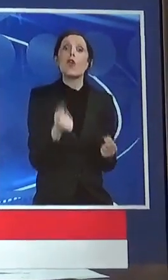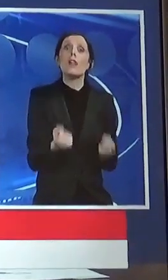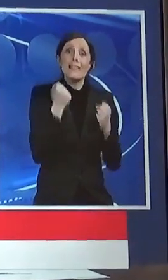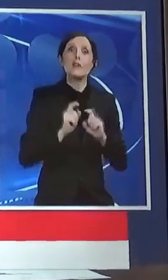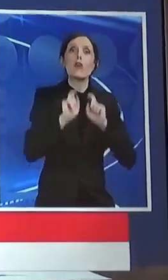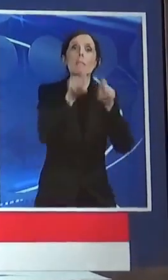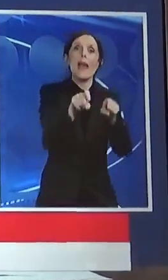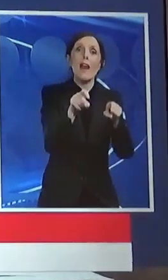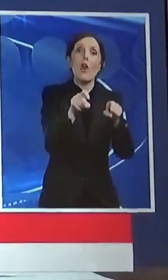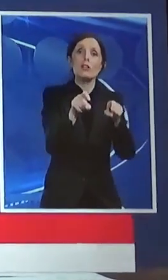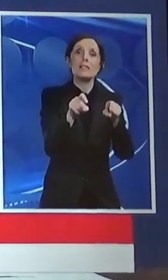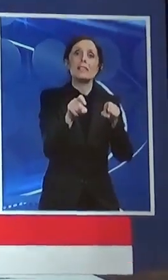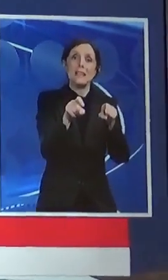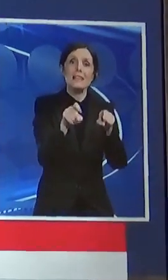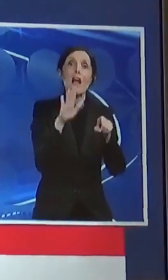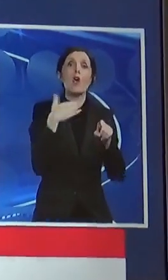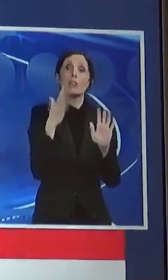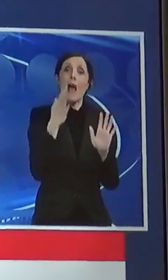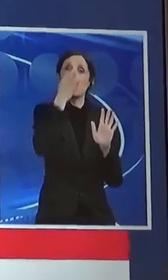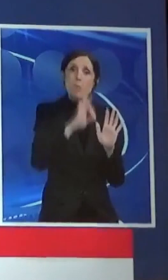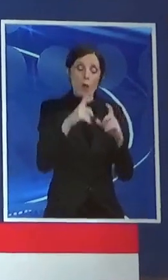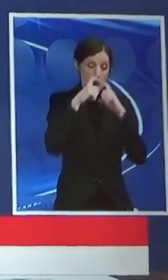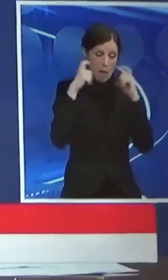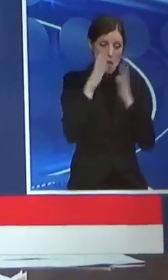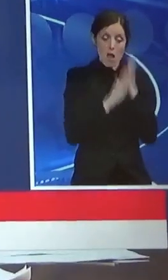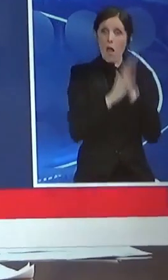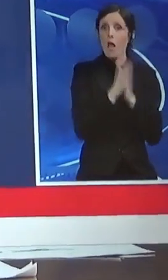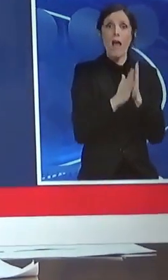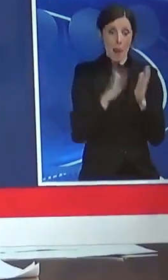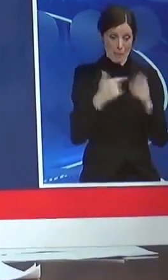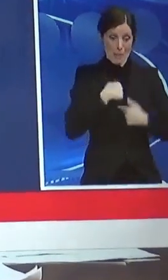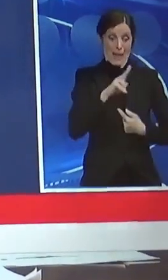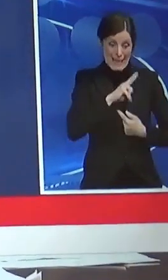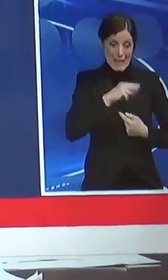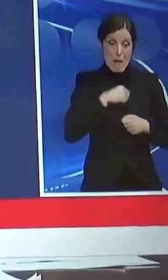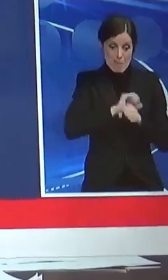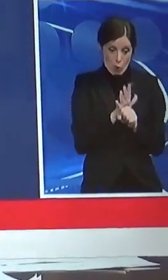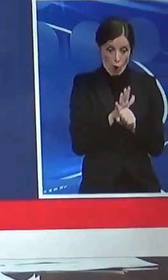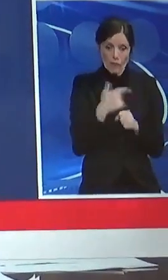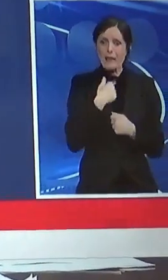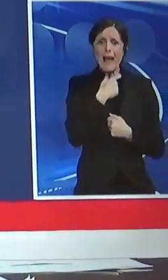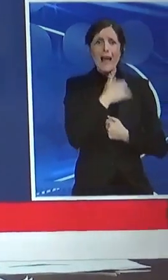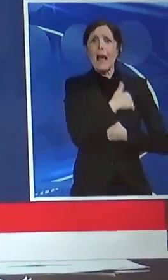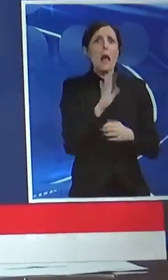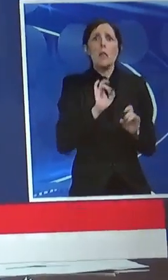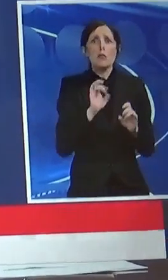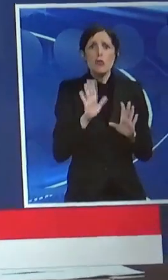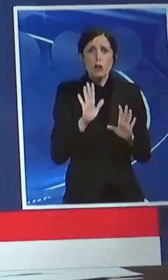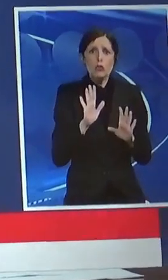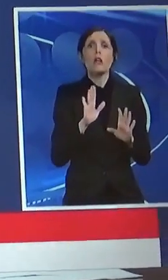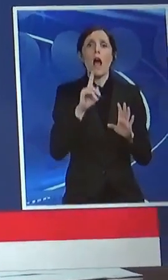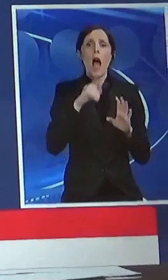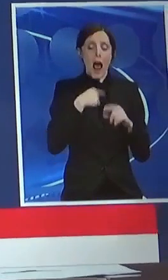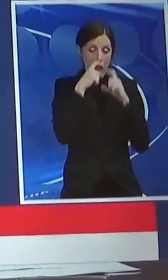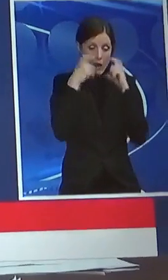značajno, tako da kad nose zaštitnu opremu, praktično ga ne mogu preneti. To je vrlo bitno, ali bez obzira na to, svi